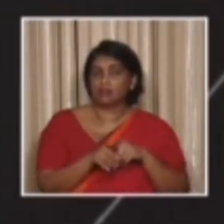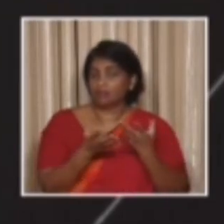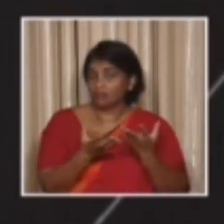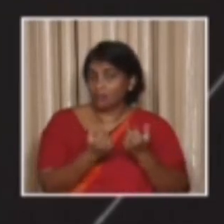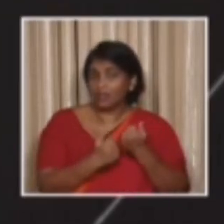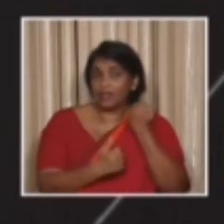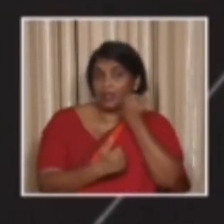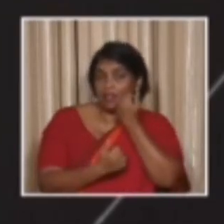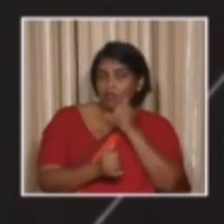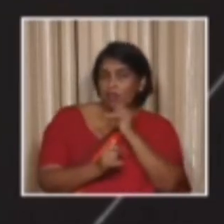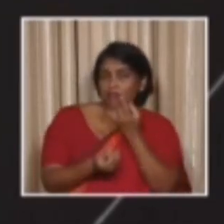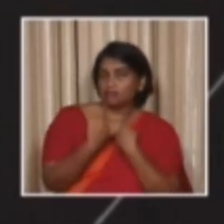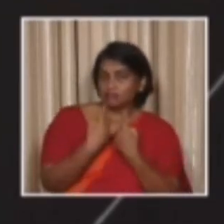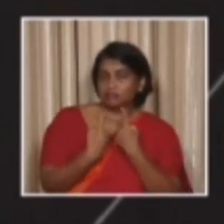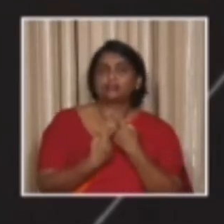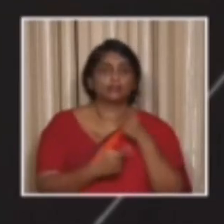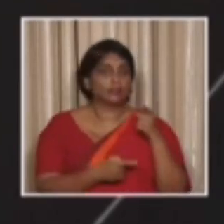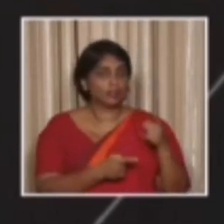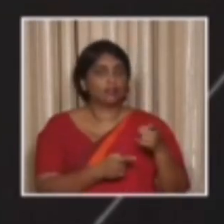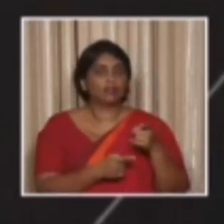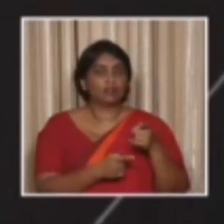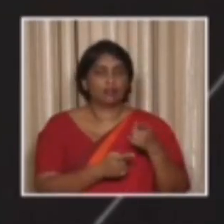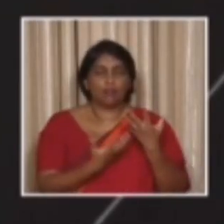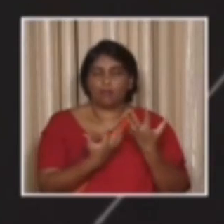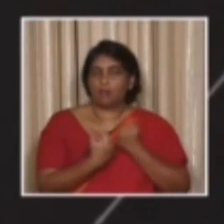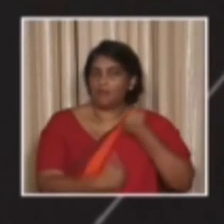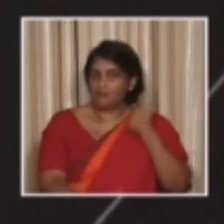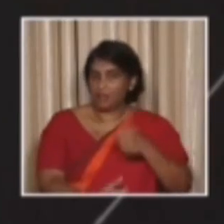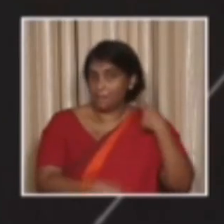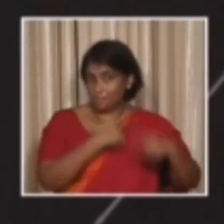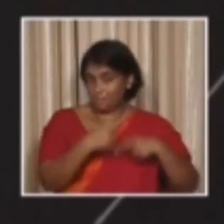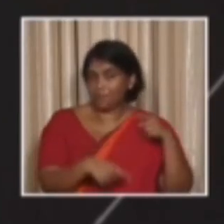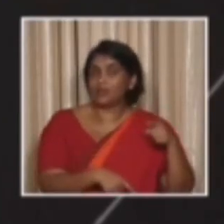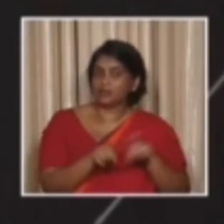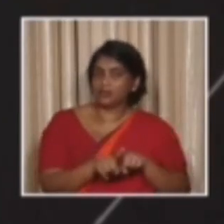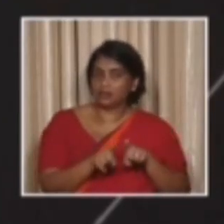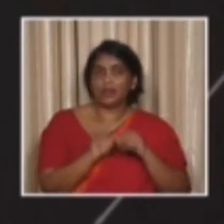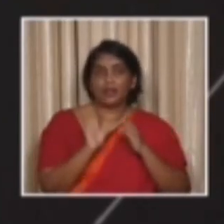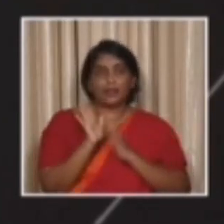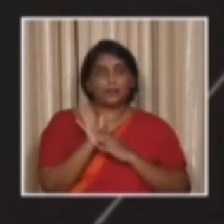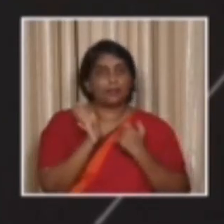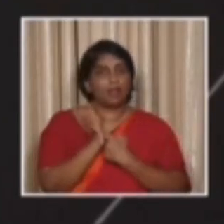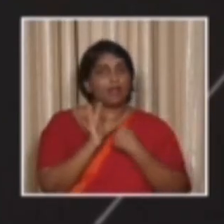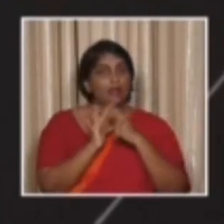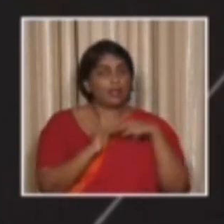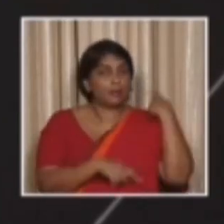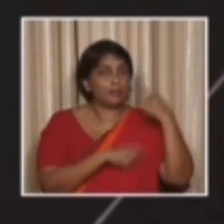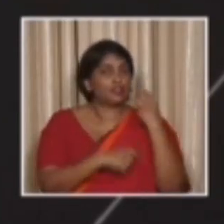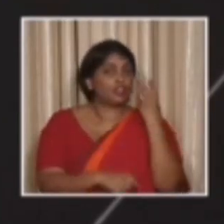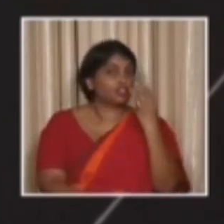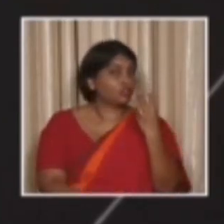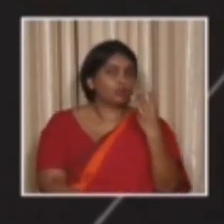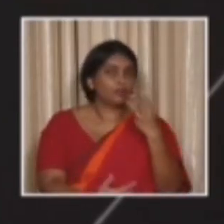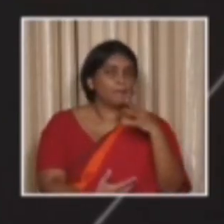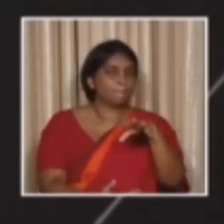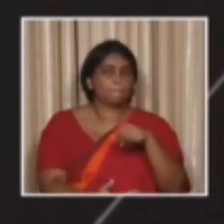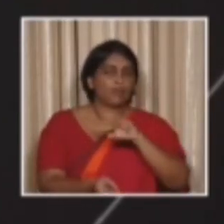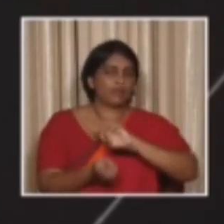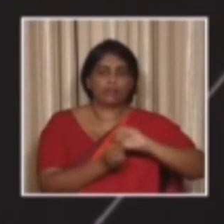வேண்டும். பாராளுமன்றத்தில் நம்பிக்கையில்லா பிரேரணை தோற்கடிக்கப்படலாம், ஆனால் தோற்கடிக்கப்படுவது நம்பிக்கையில்லா பிரேரணை